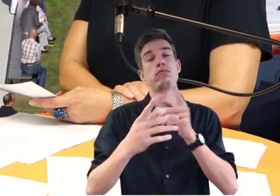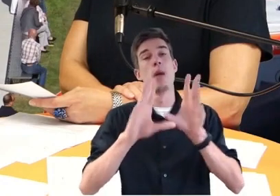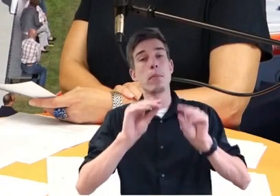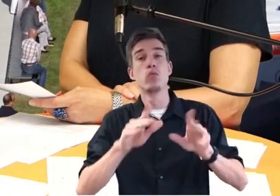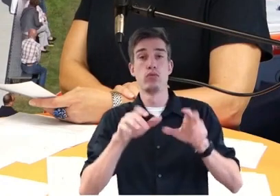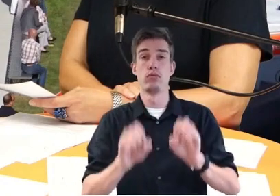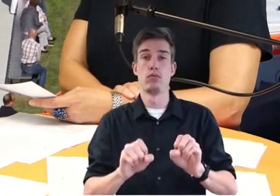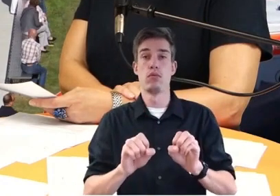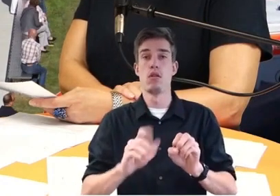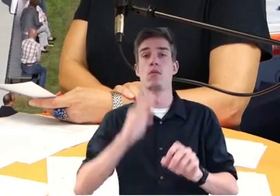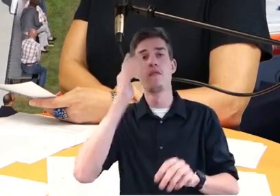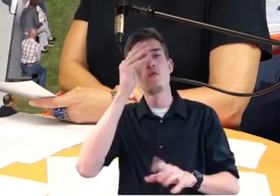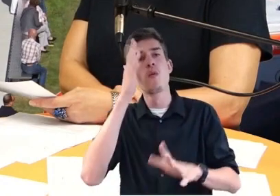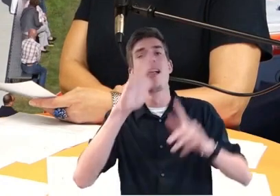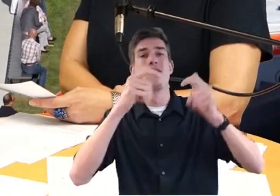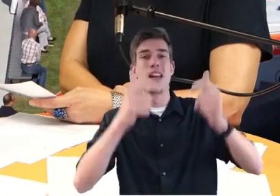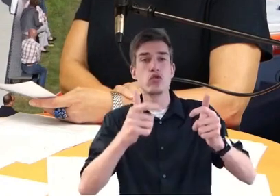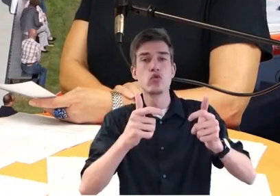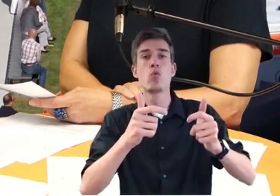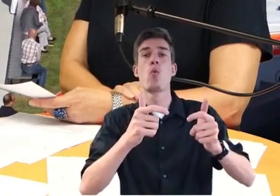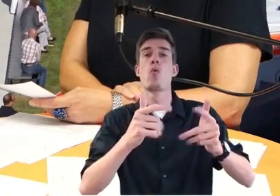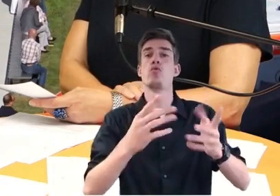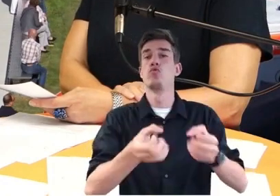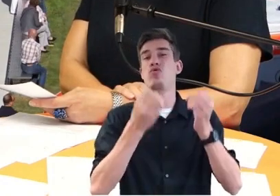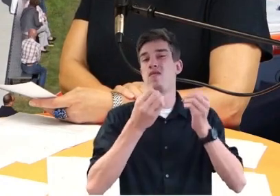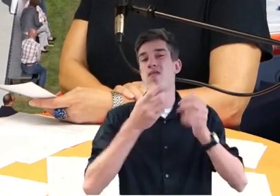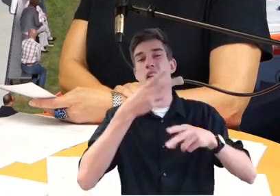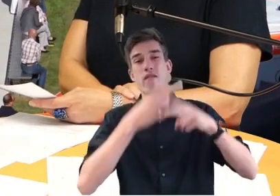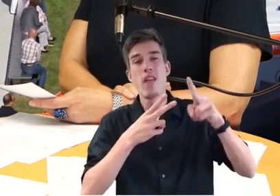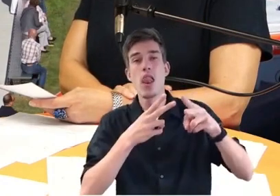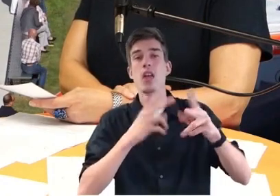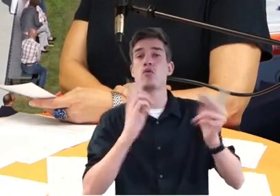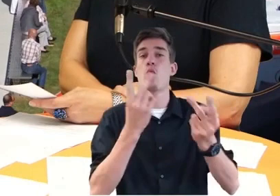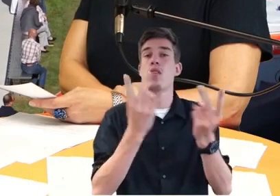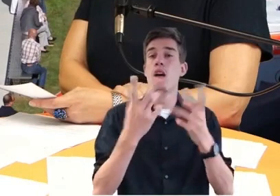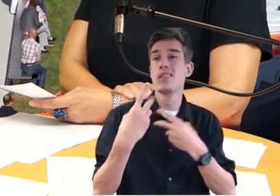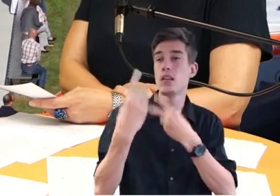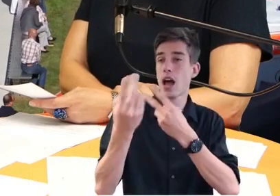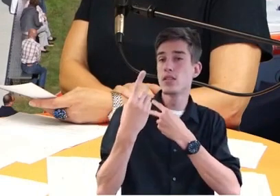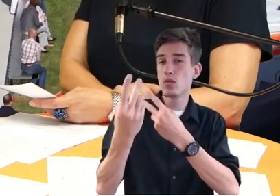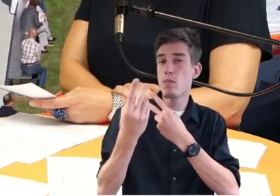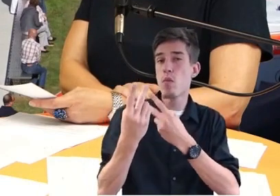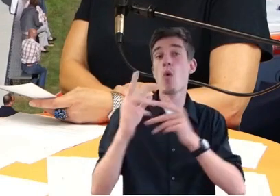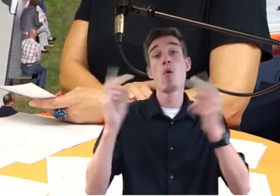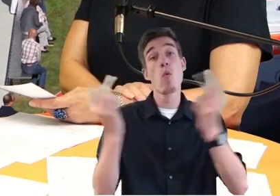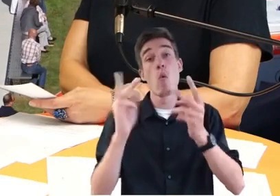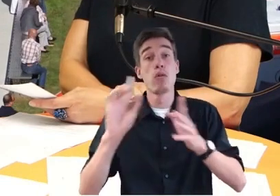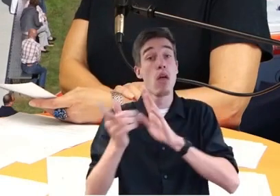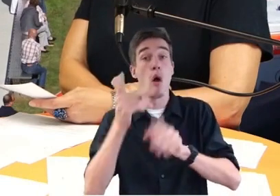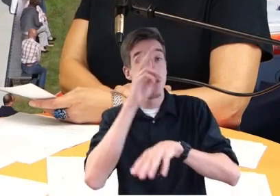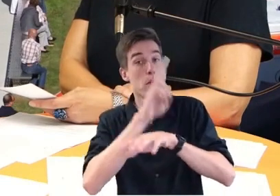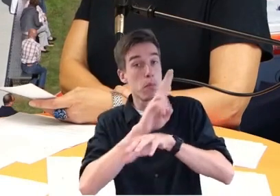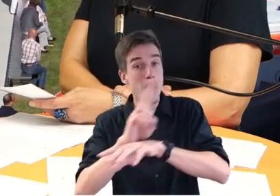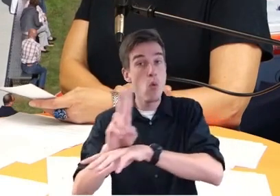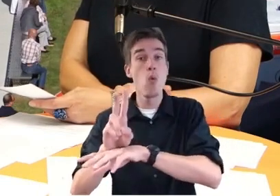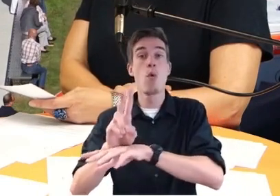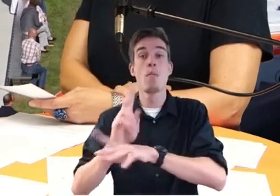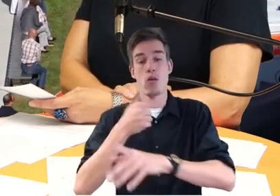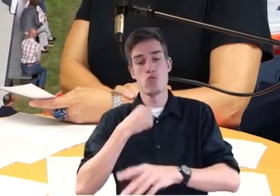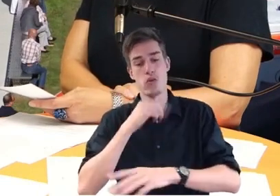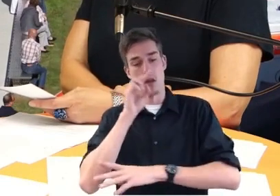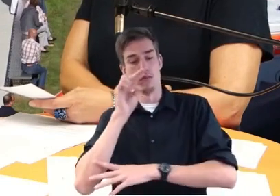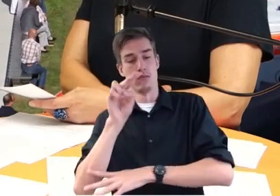neben der Versorgung von schwerverletzten und erkrankten Patienten und dem Transport auch die Beobachtung und Erkundung von Schadenstellen aus der